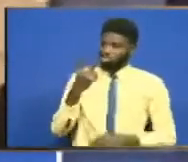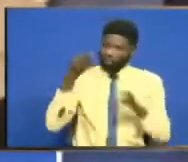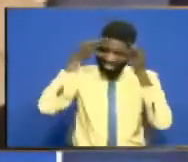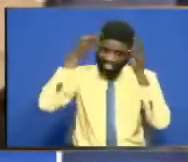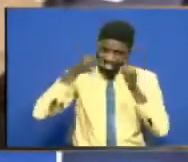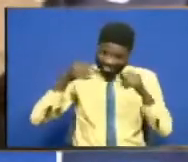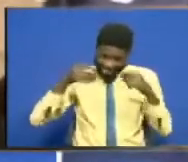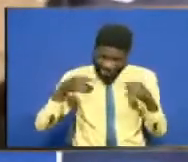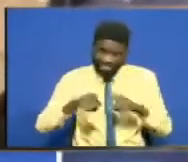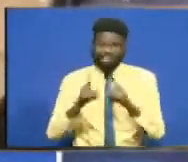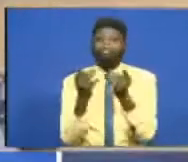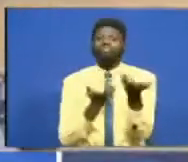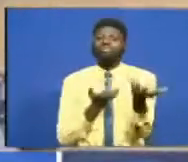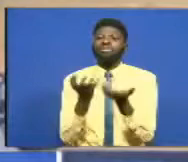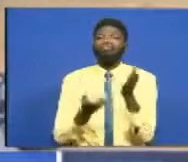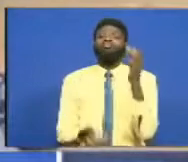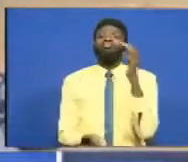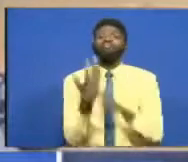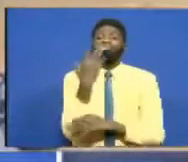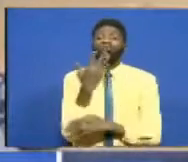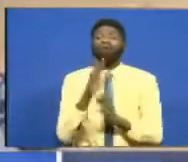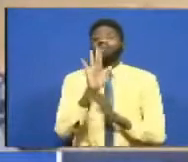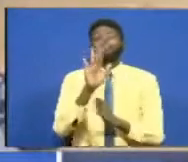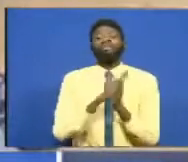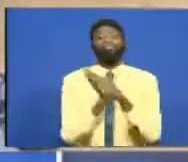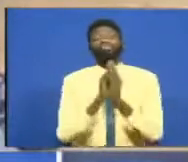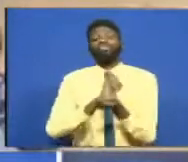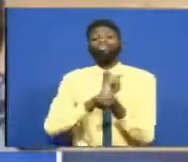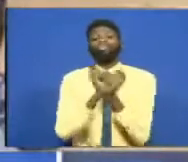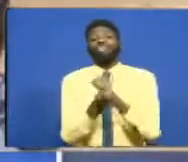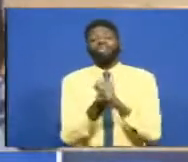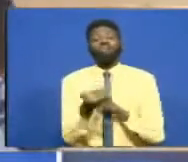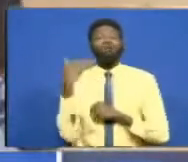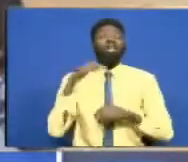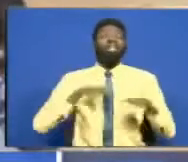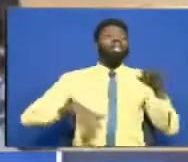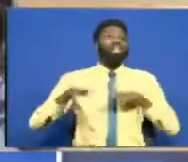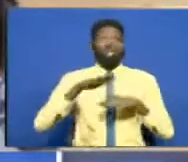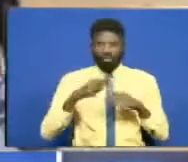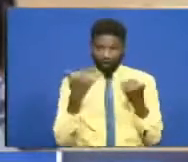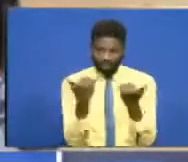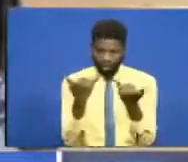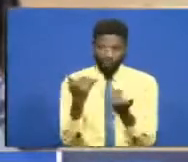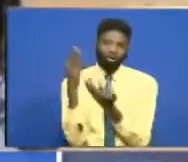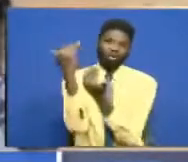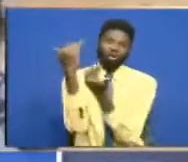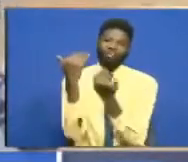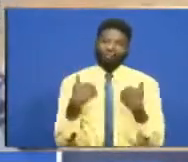reinvent themselves and change their story from one of despair to that of hope.